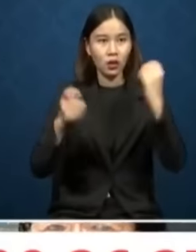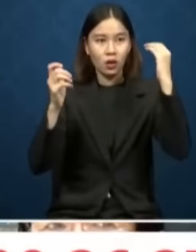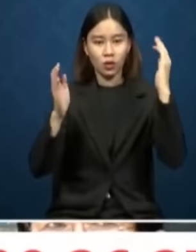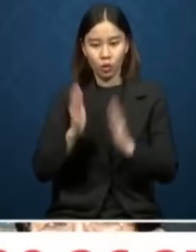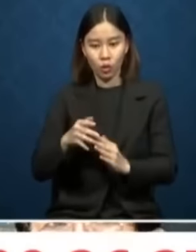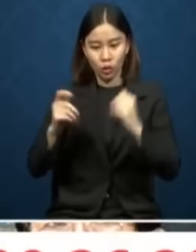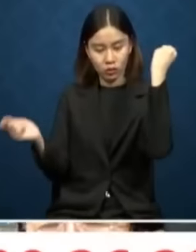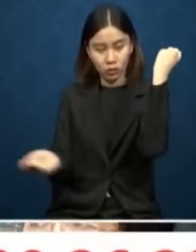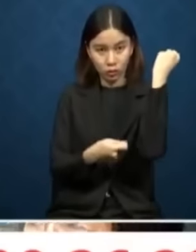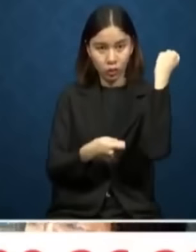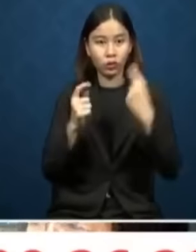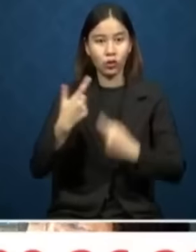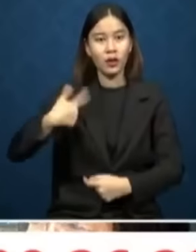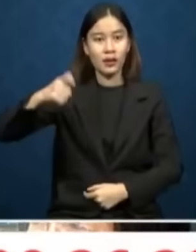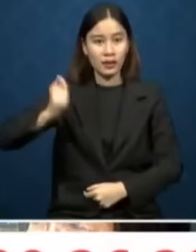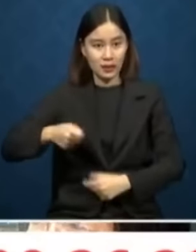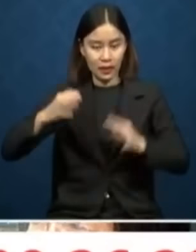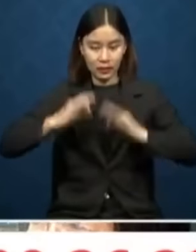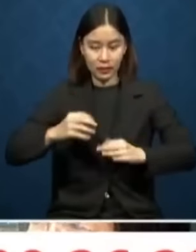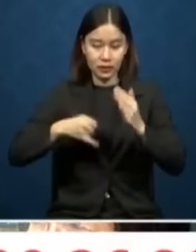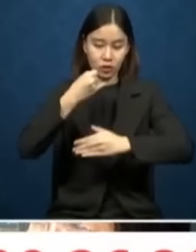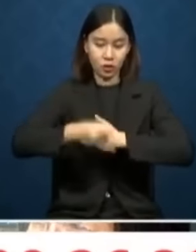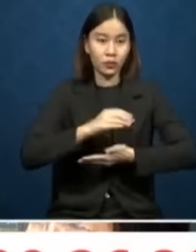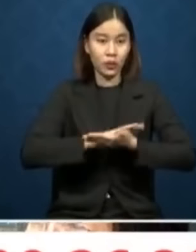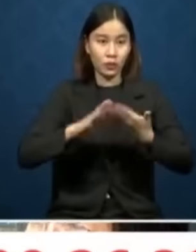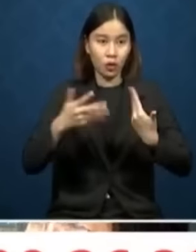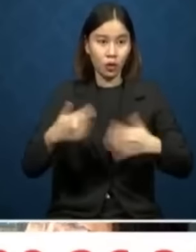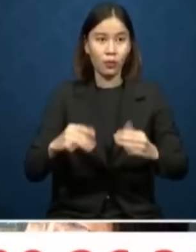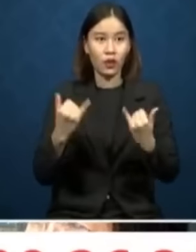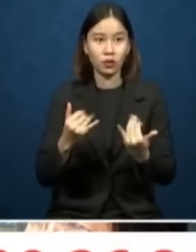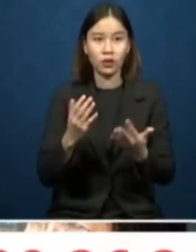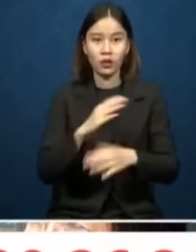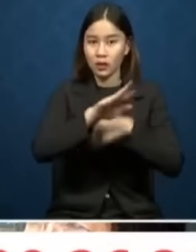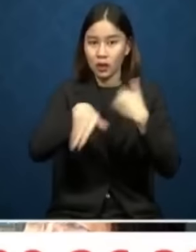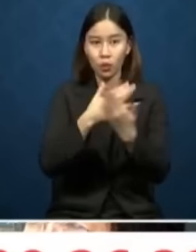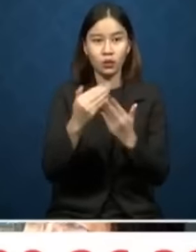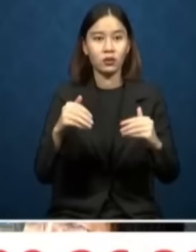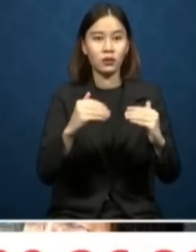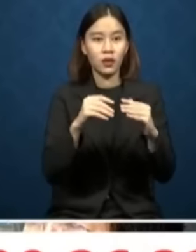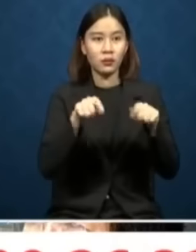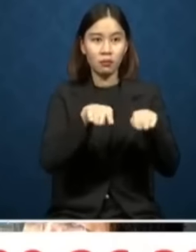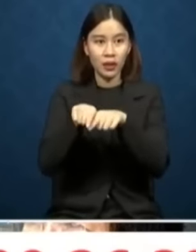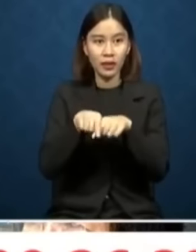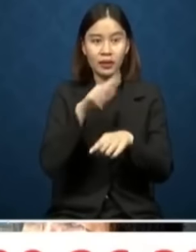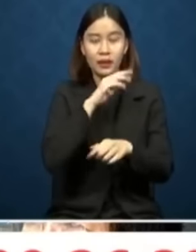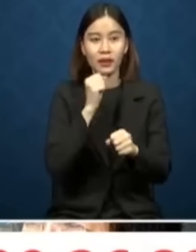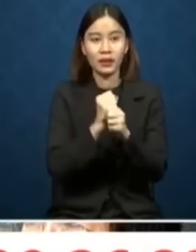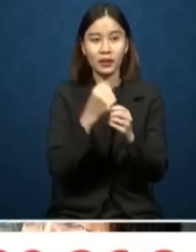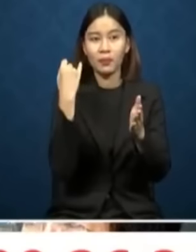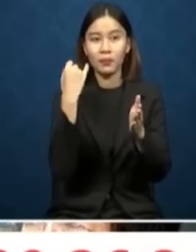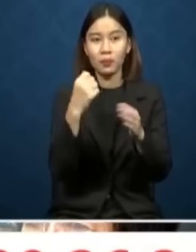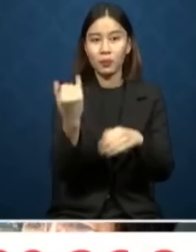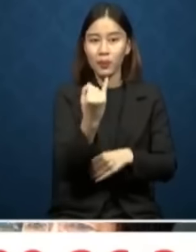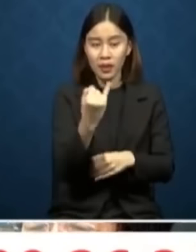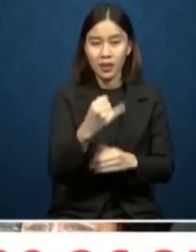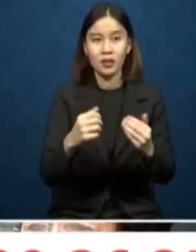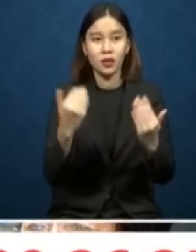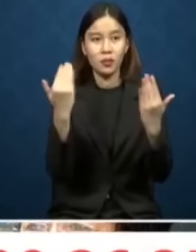าเรียกนักโทษเด็ดขาดที่ศาลตัดสินจบแล้วเข้าไปปั๊บเป็นชั้นกลางหมดครับถ้าทำไม่ดีถึงจะเปลี่ยนเป็นชั้นปรับปรุงชั้น